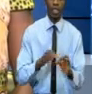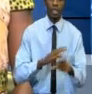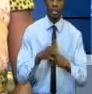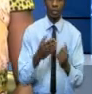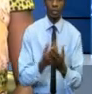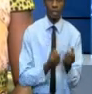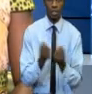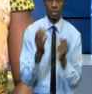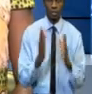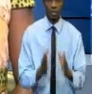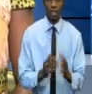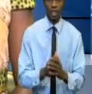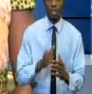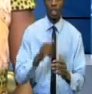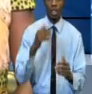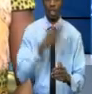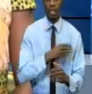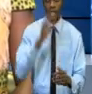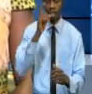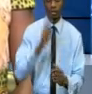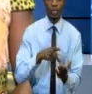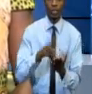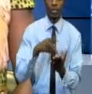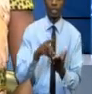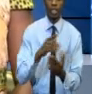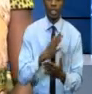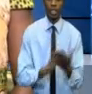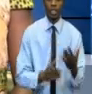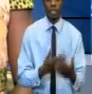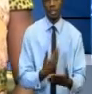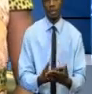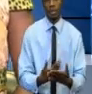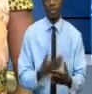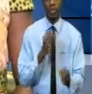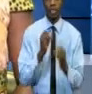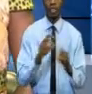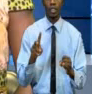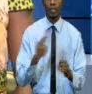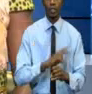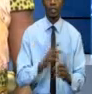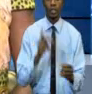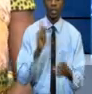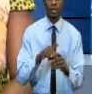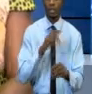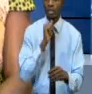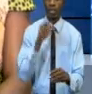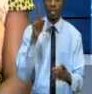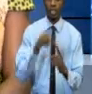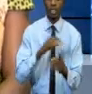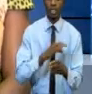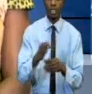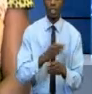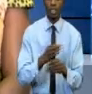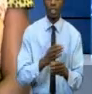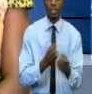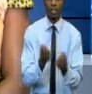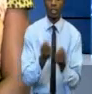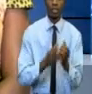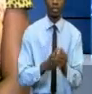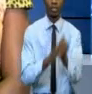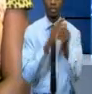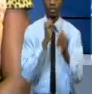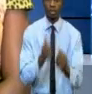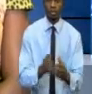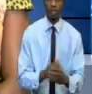tous ceux qui ne participeront pas à ce recyclage ne conduiront plus sur les routes de la capitale cuprifère. Et puis